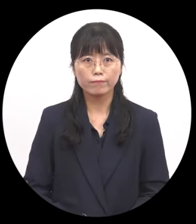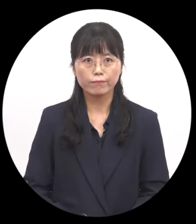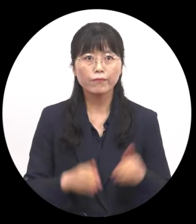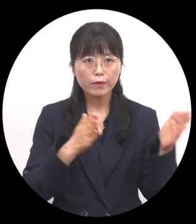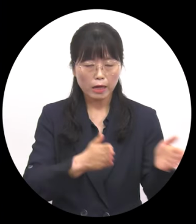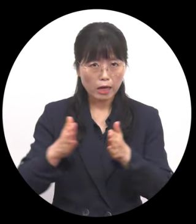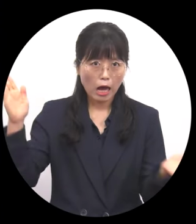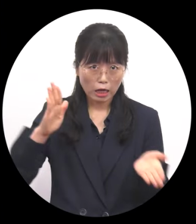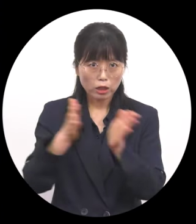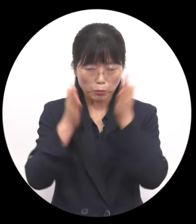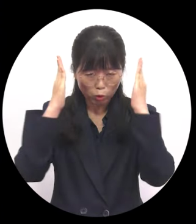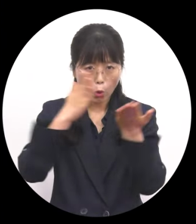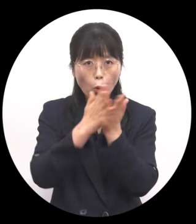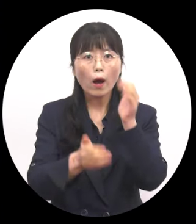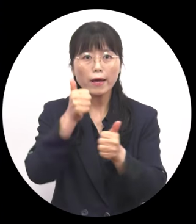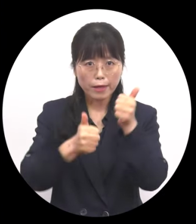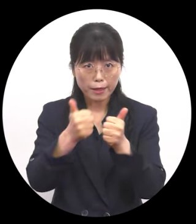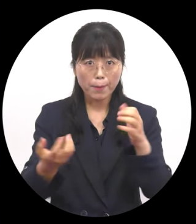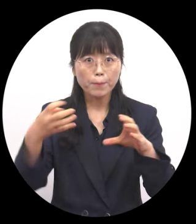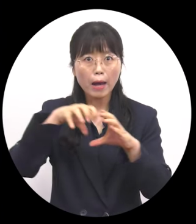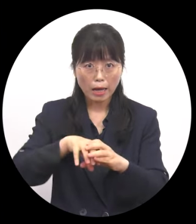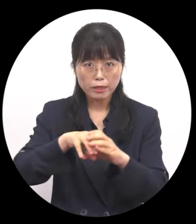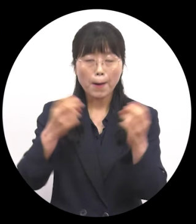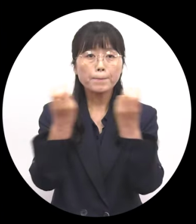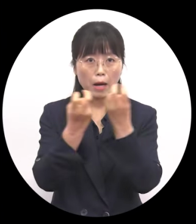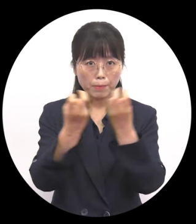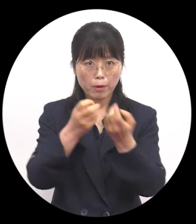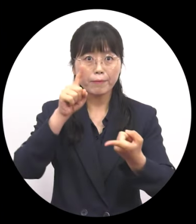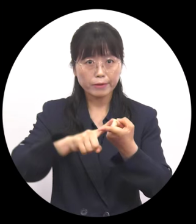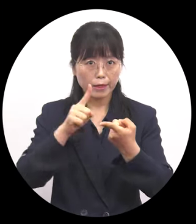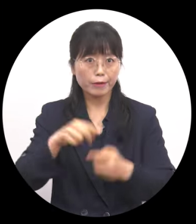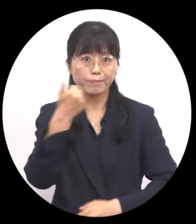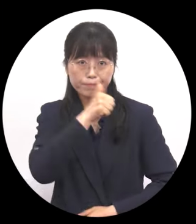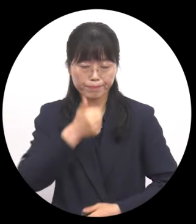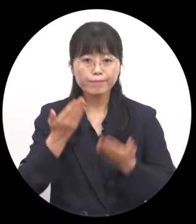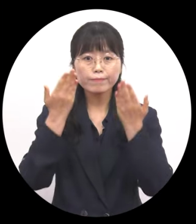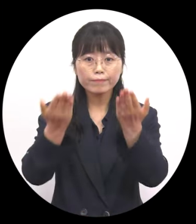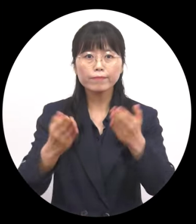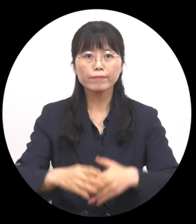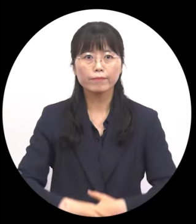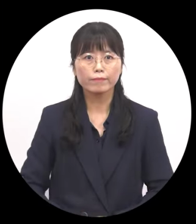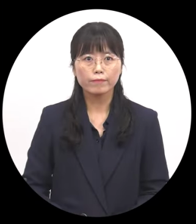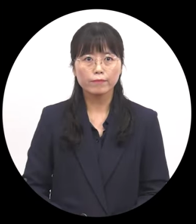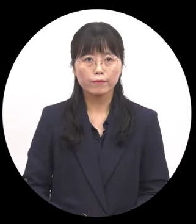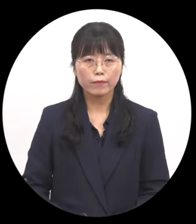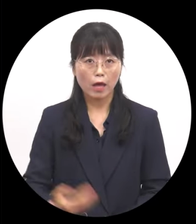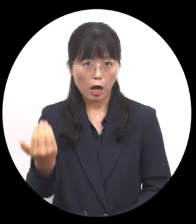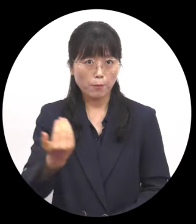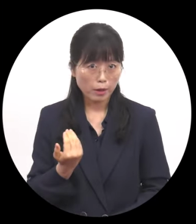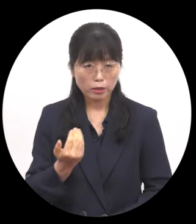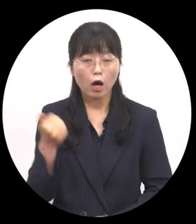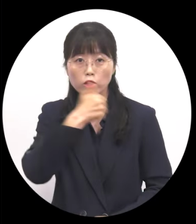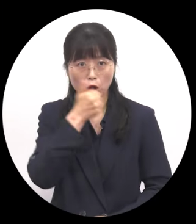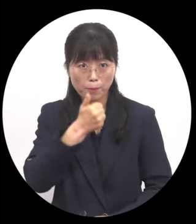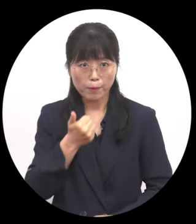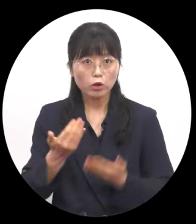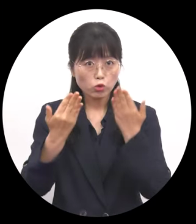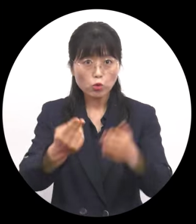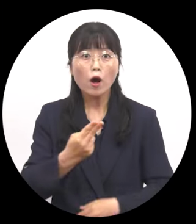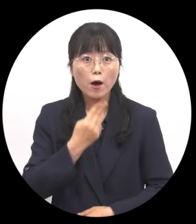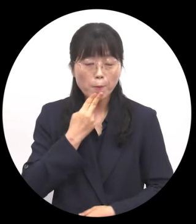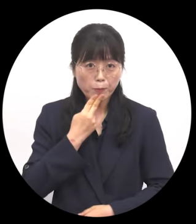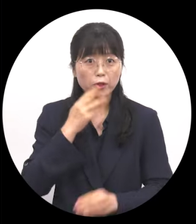다음은 학생부 교과 전형의 학생부 반영 방법에 대해서 말씀드리도록 하겠습니다. 앞에서 제가 설명하지 않은